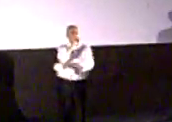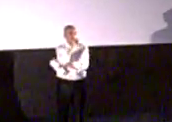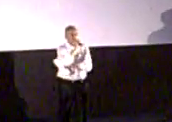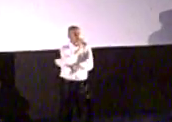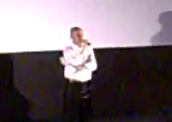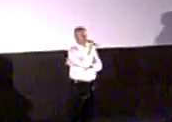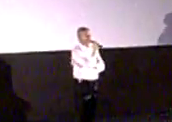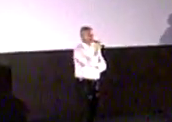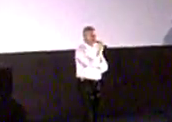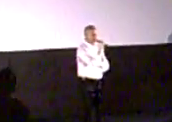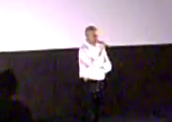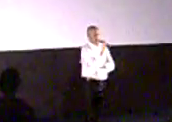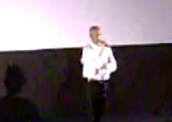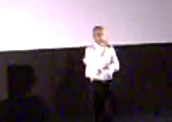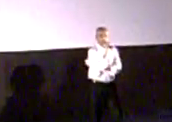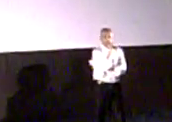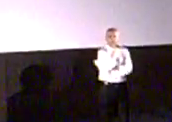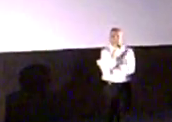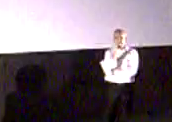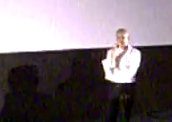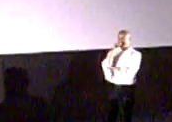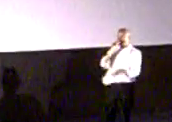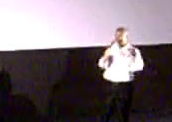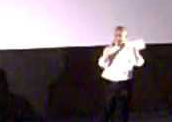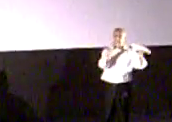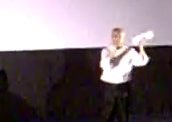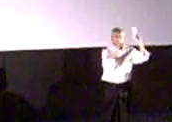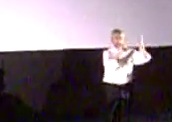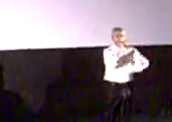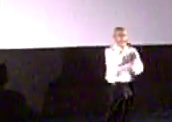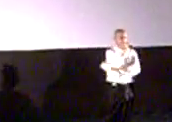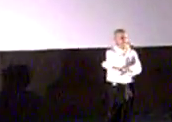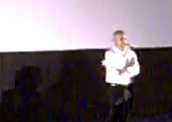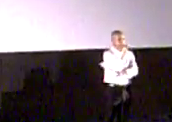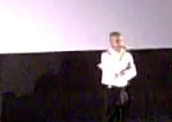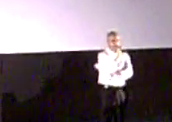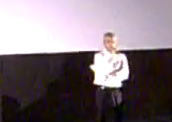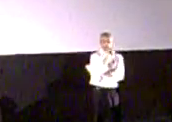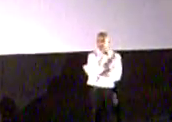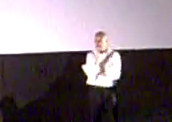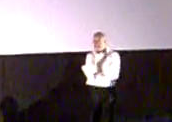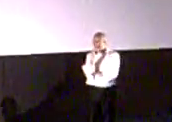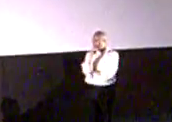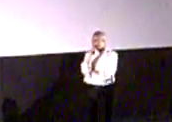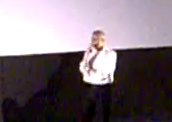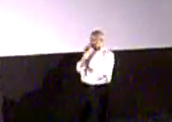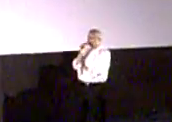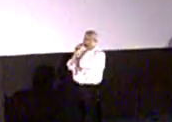Okay, donc j'ai promis qu'il y aurait une traduction, mais en fait elle n'a pas eu lieu. I promise there will be translation. So when we finish, we will hand you the whole pact in French and in English.